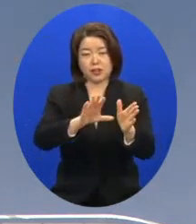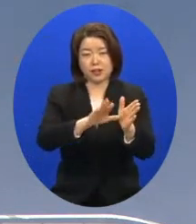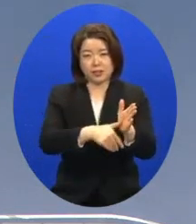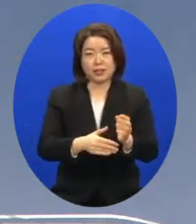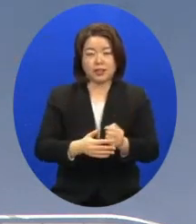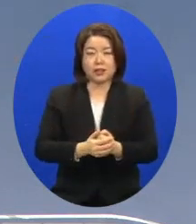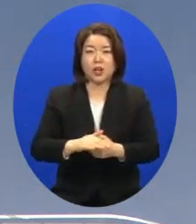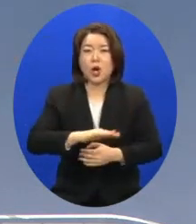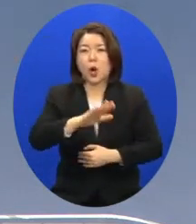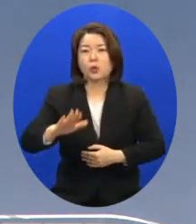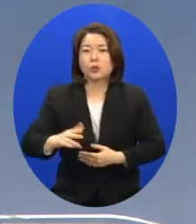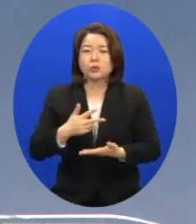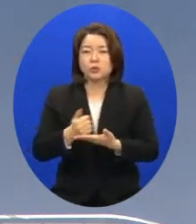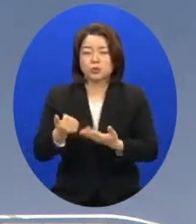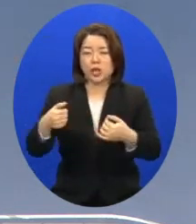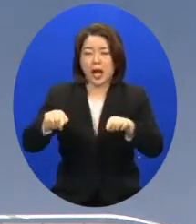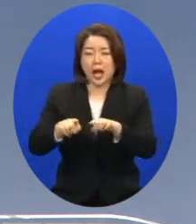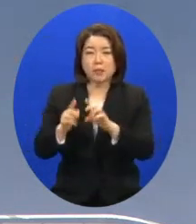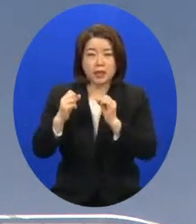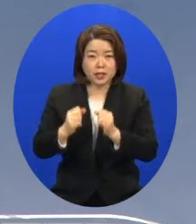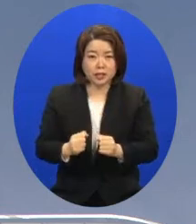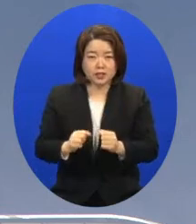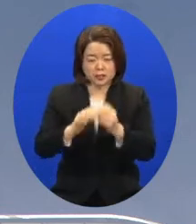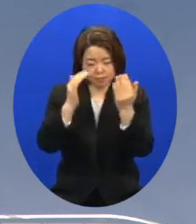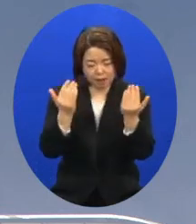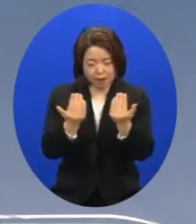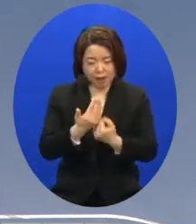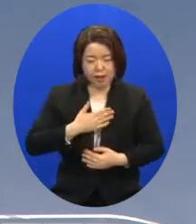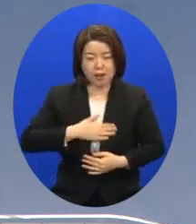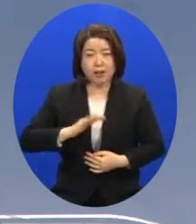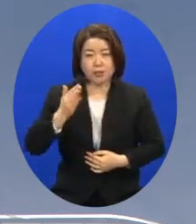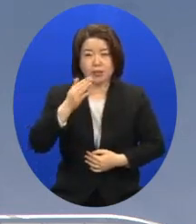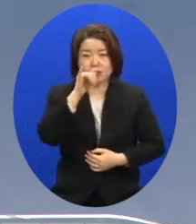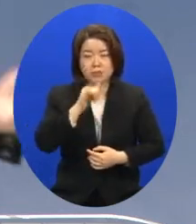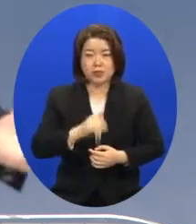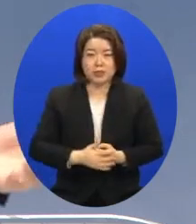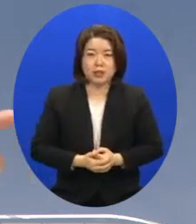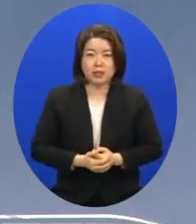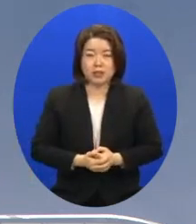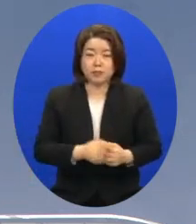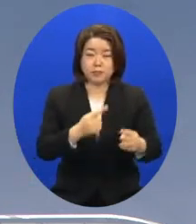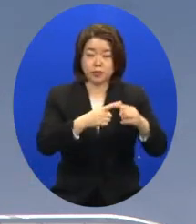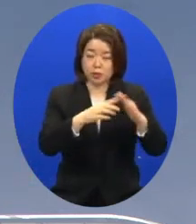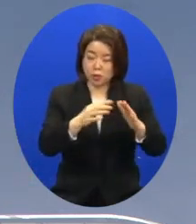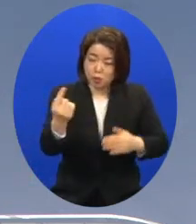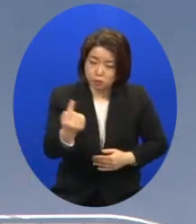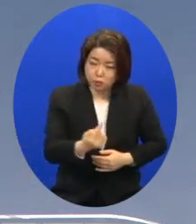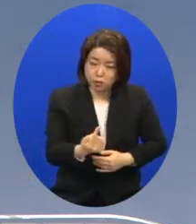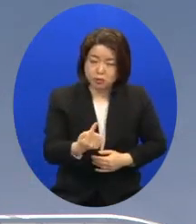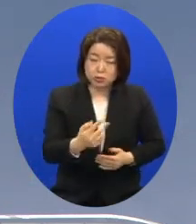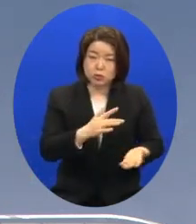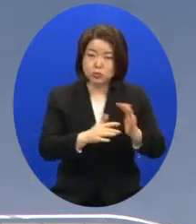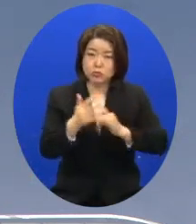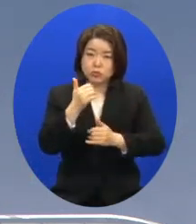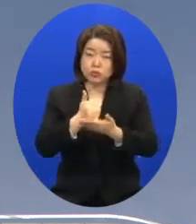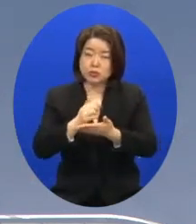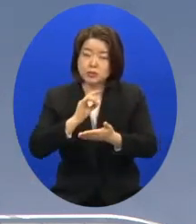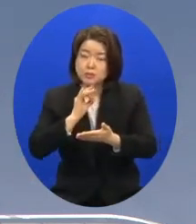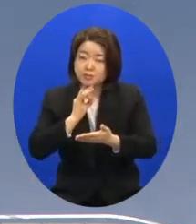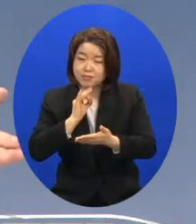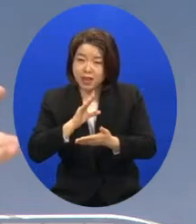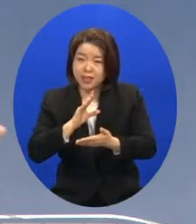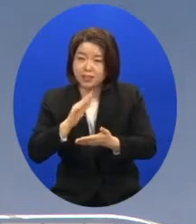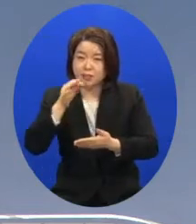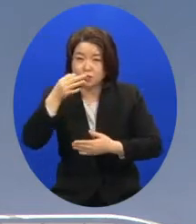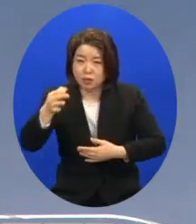우리도 주님이 우리와 함께 센 것을 다 알게 돼 있어요 여러분 교회와 산하 예수님이 주님 입니까 여러분